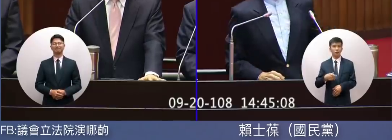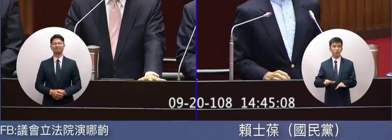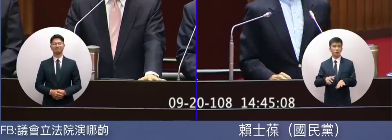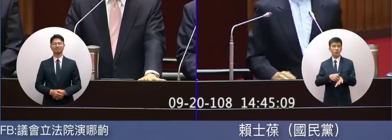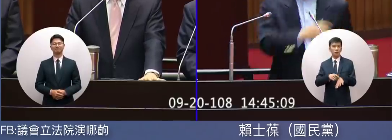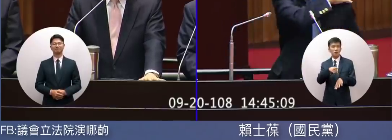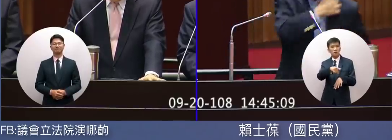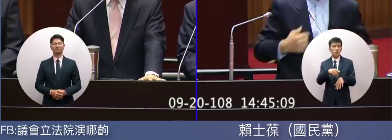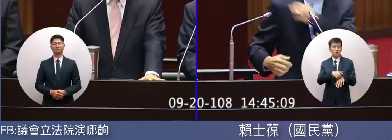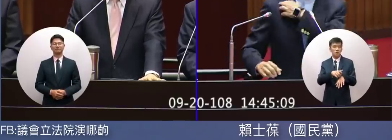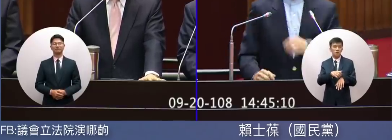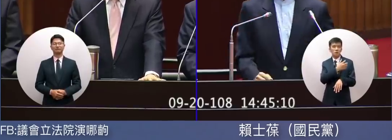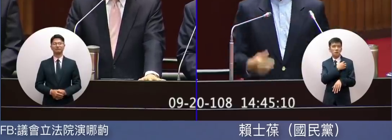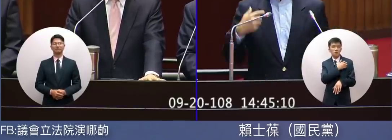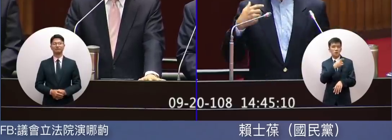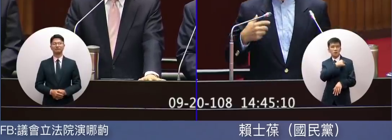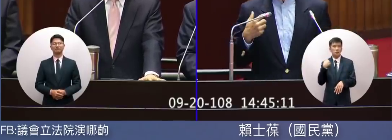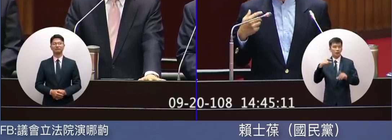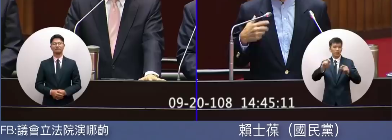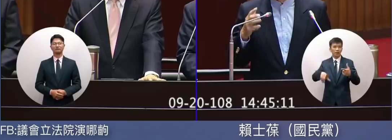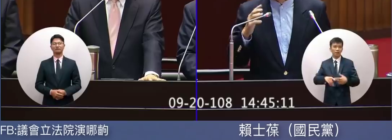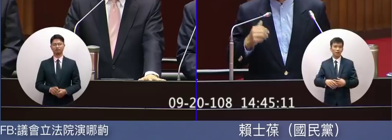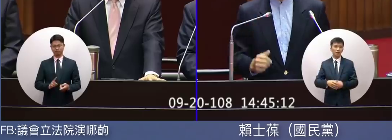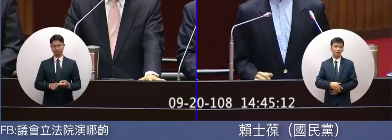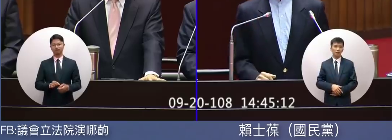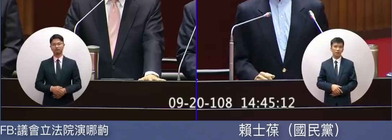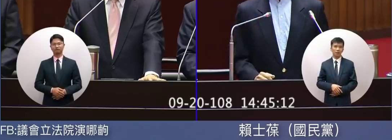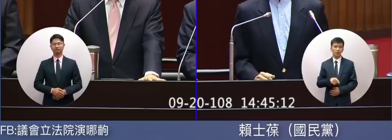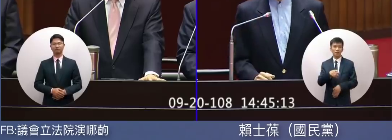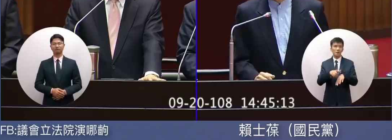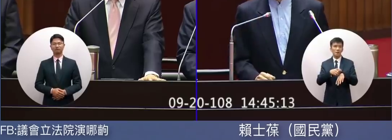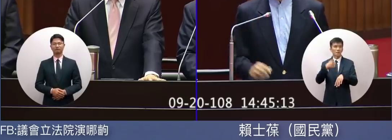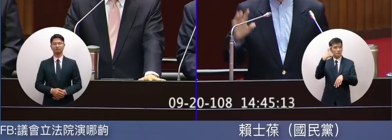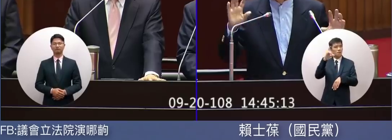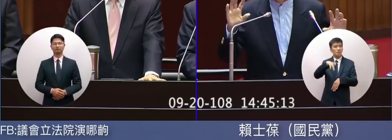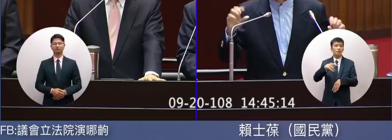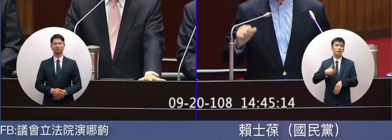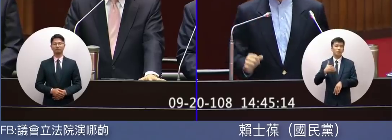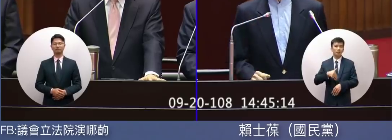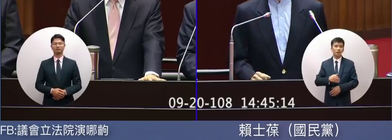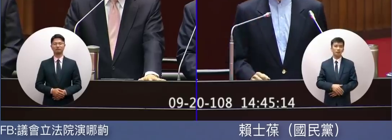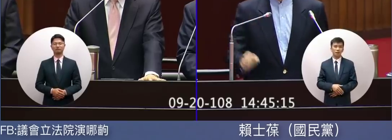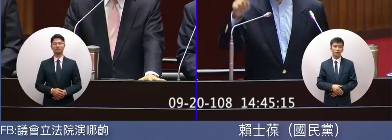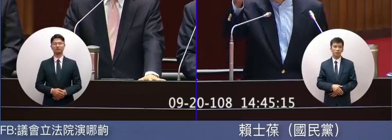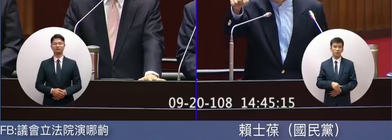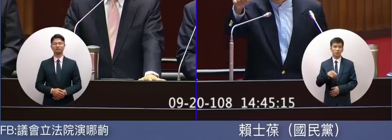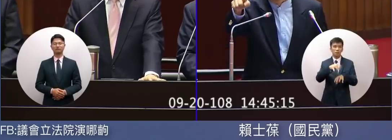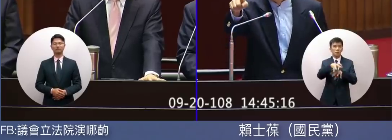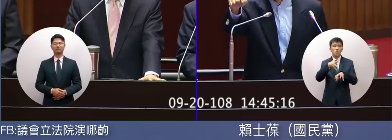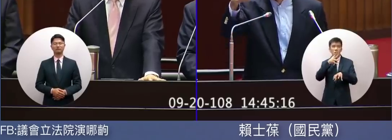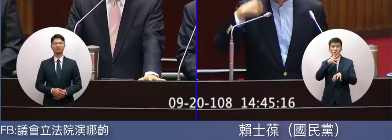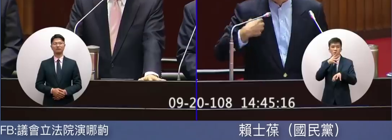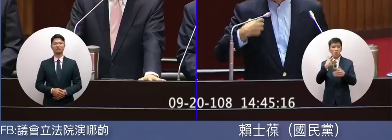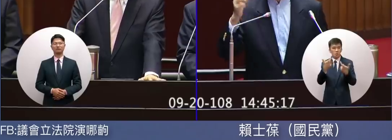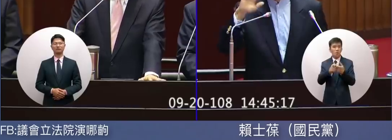咧。哦，要所在不共款。 啊，对了。 上港鸟我拢知啦，拢听有啦，不同的场合用的啦。啊，对。恁南部